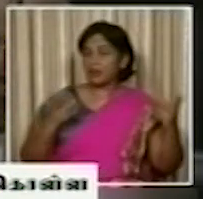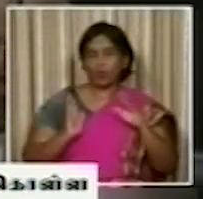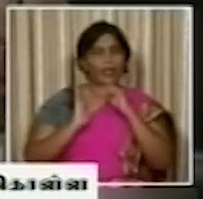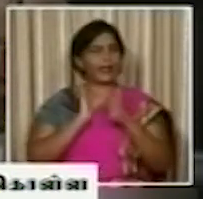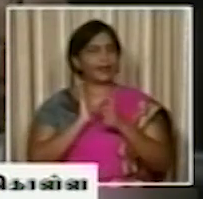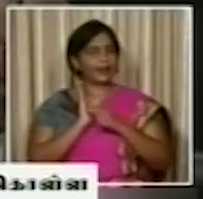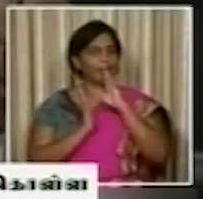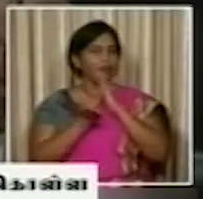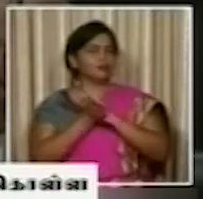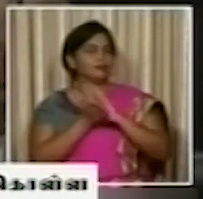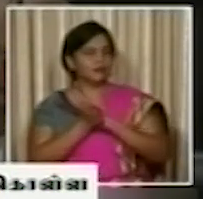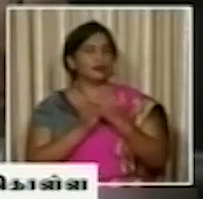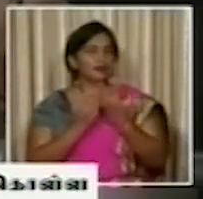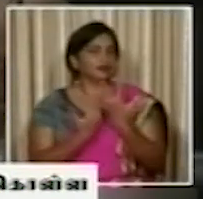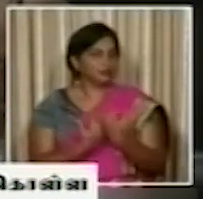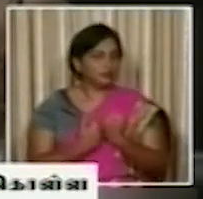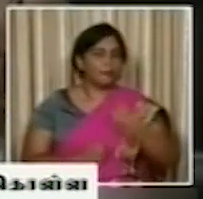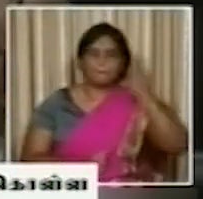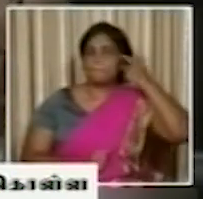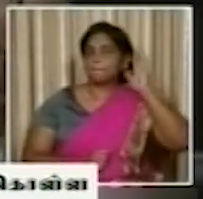நம்புகின்றோம். கடனை மீள செலுத்தாதிருக்க